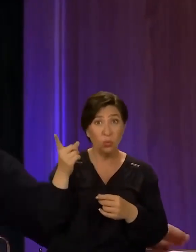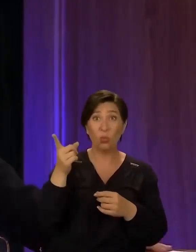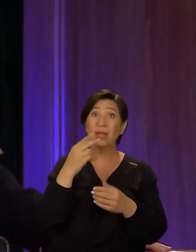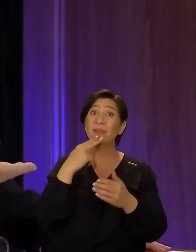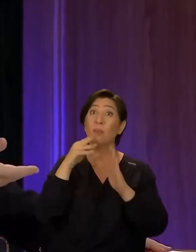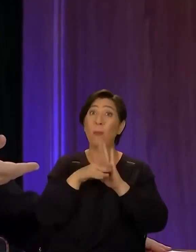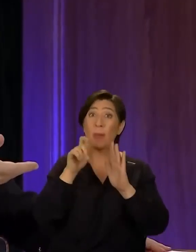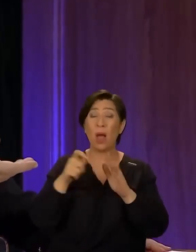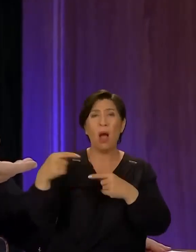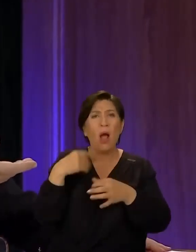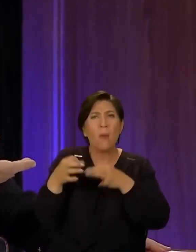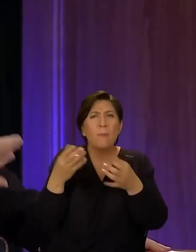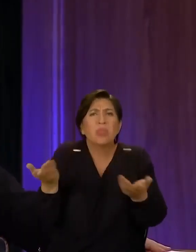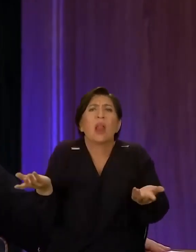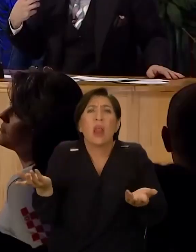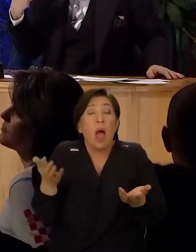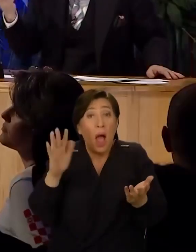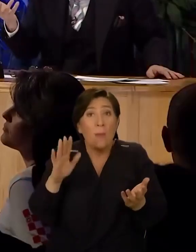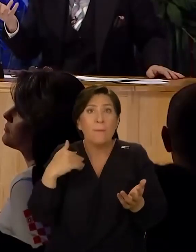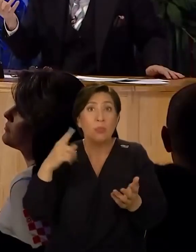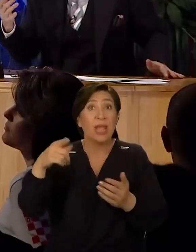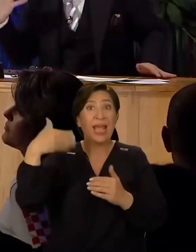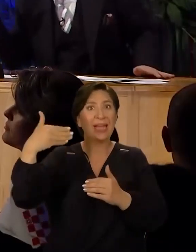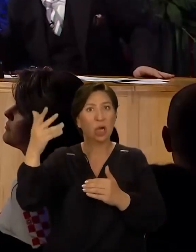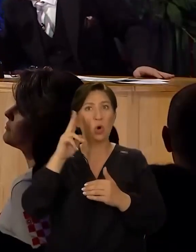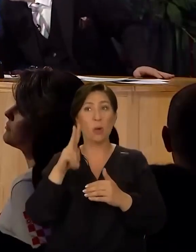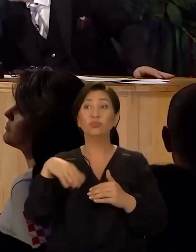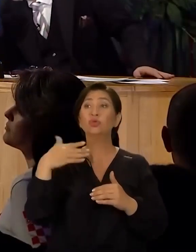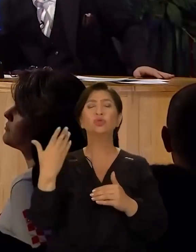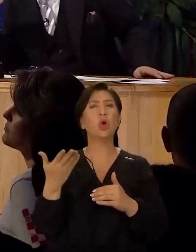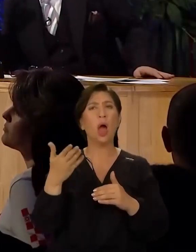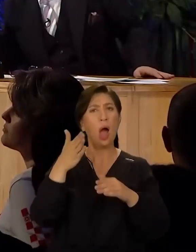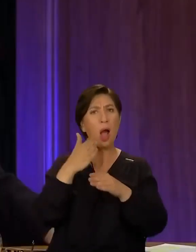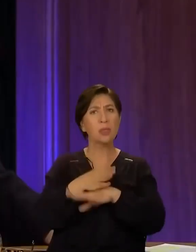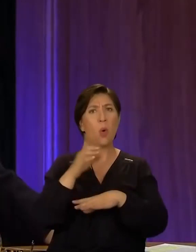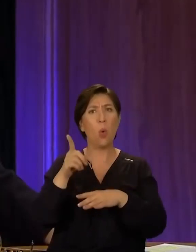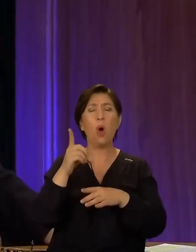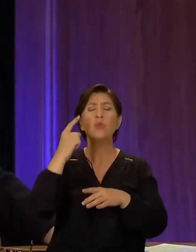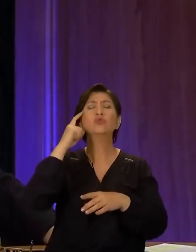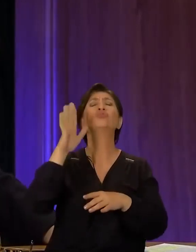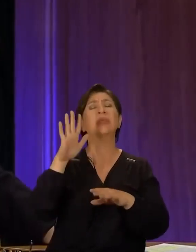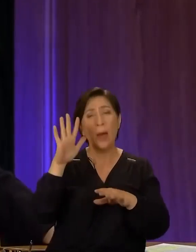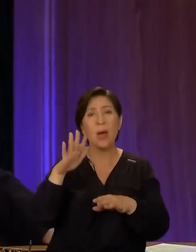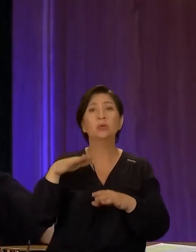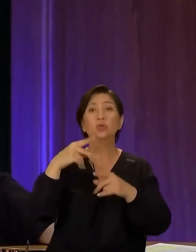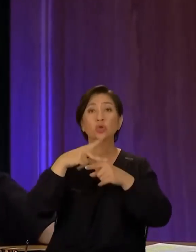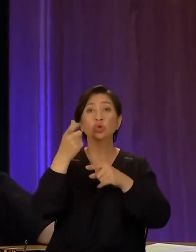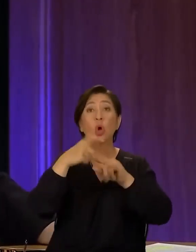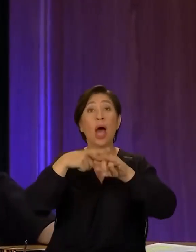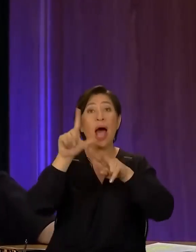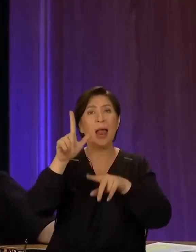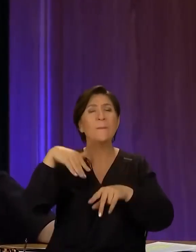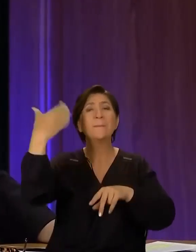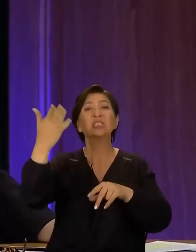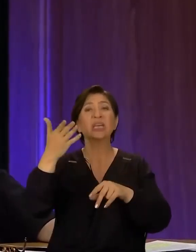Siz bu değerlendirmez. Bu kız akraban falan diye hiçbir şeyim değil ama ben bunda bir gelecek görüyorum. Sonra hakikaten o değerlendirmedi ama Zuhal